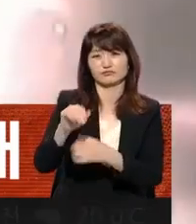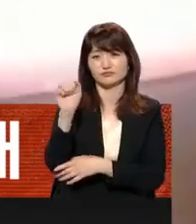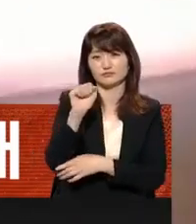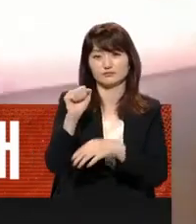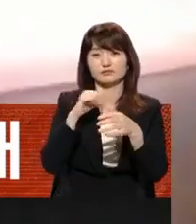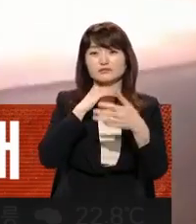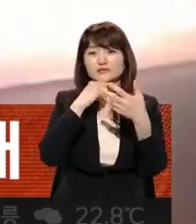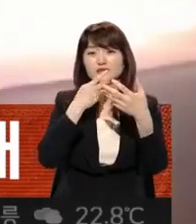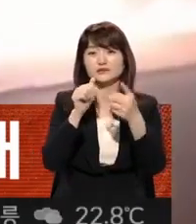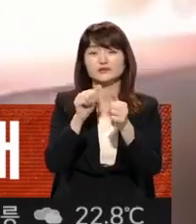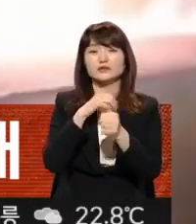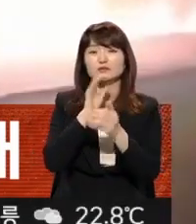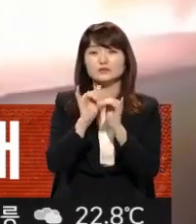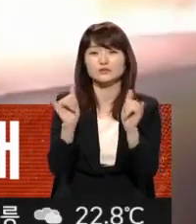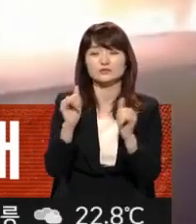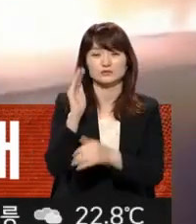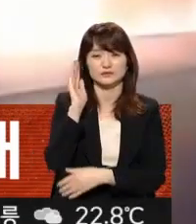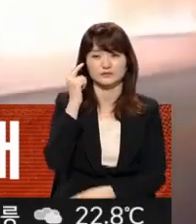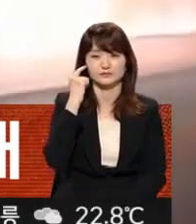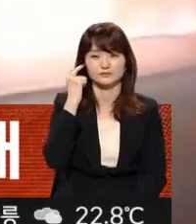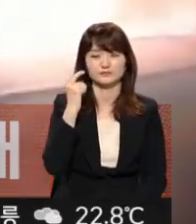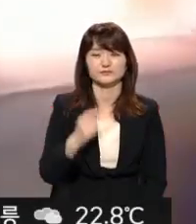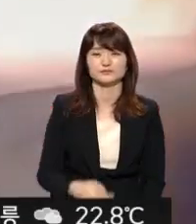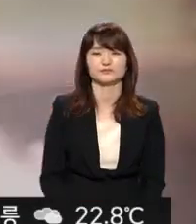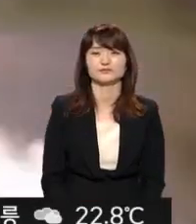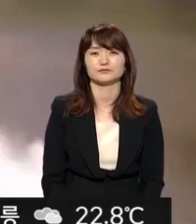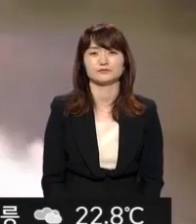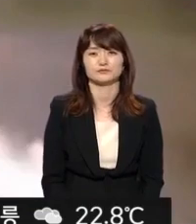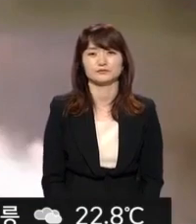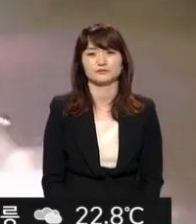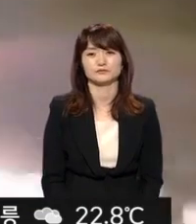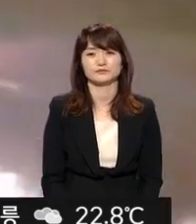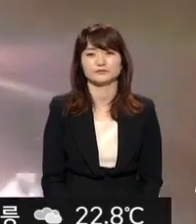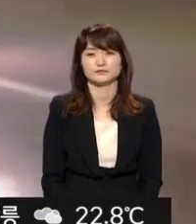운전자는 80대 노인이었는데 얘기 들어보시죠.